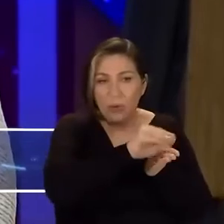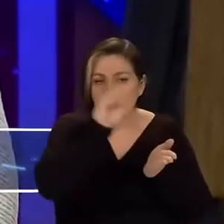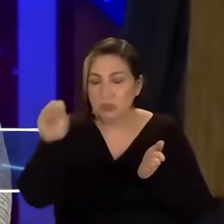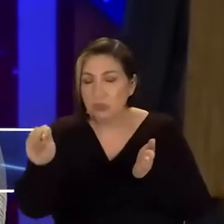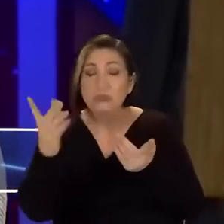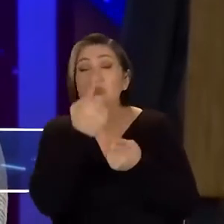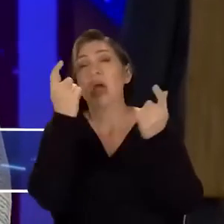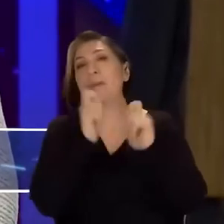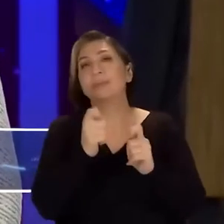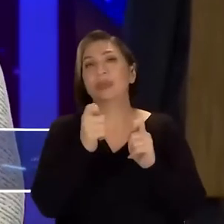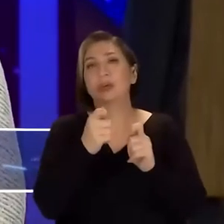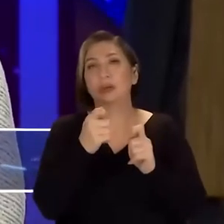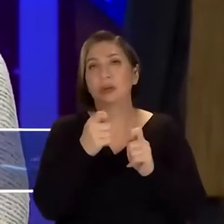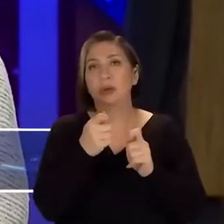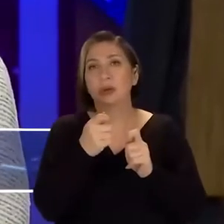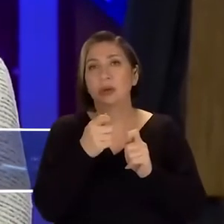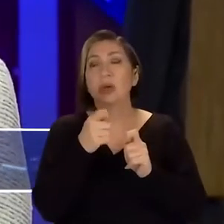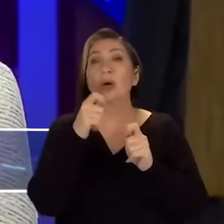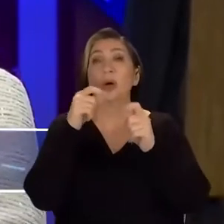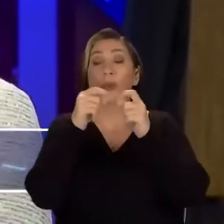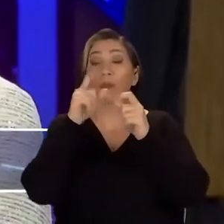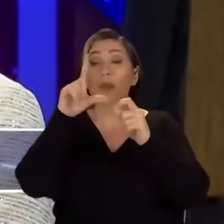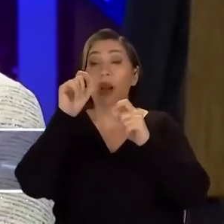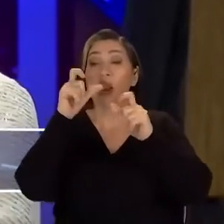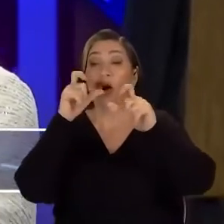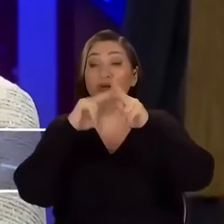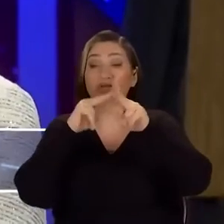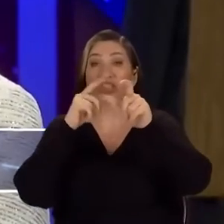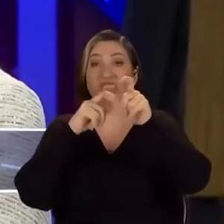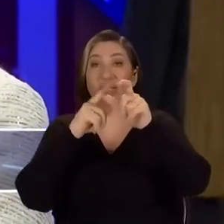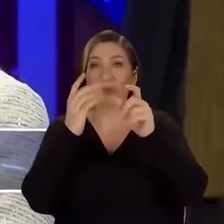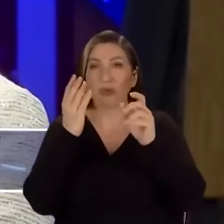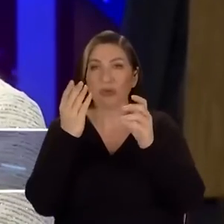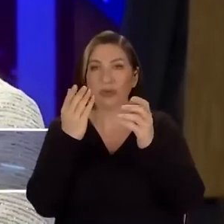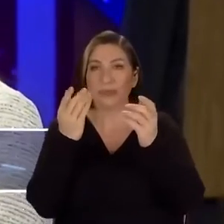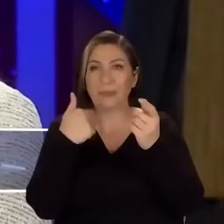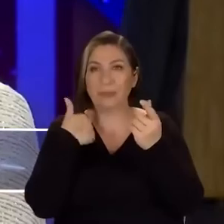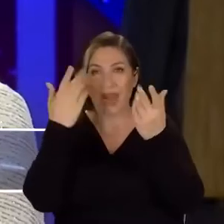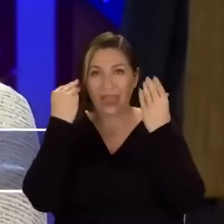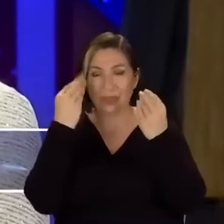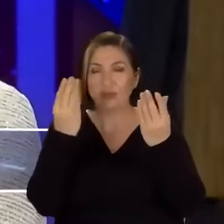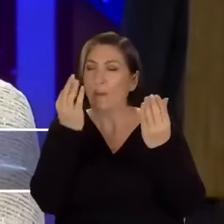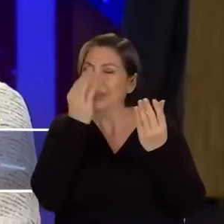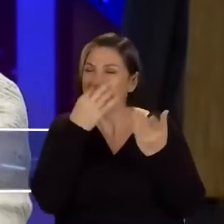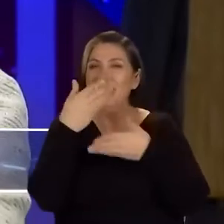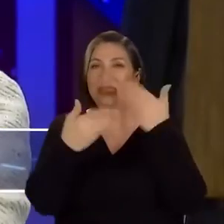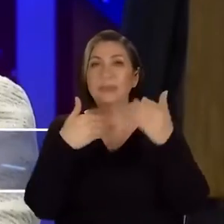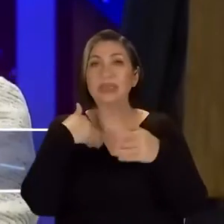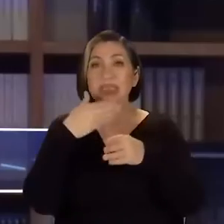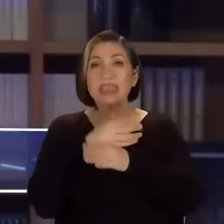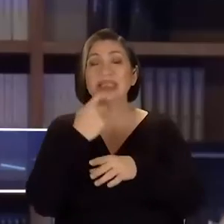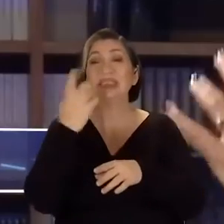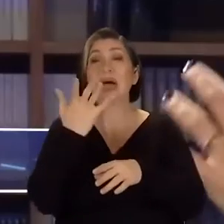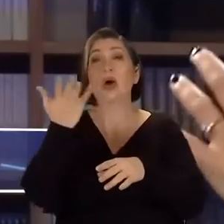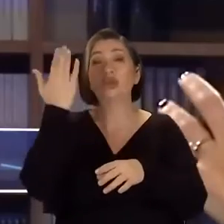aldı, kullandı, bir şeyler yaptı. Şimdi blockchain'de, ben şimdi çok primitif anlatacağım. Hani dediniz ya ben anlayayım, izleyiciler anlasın. Benim hakikaten